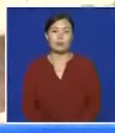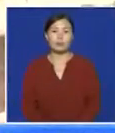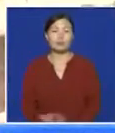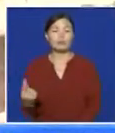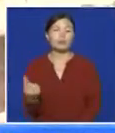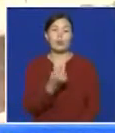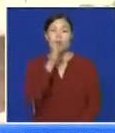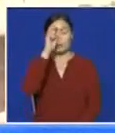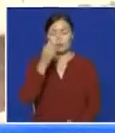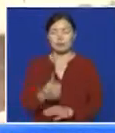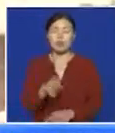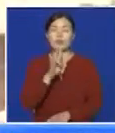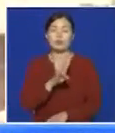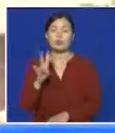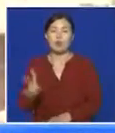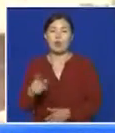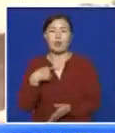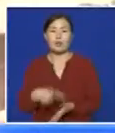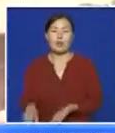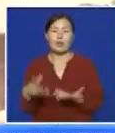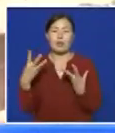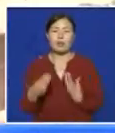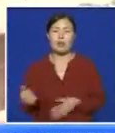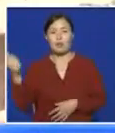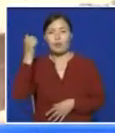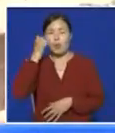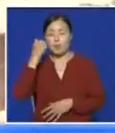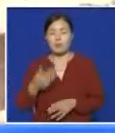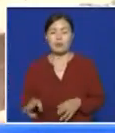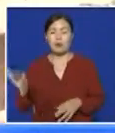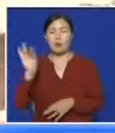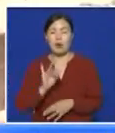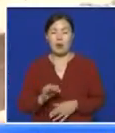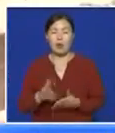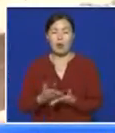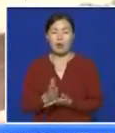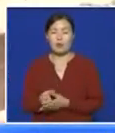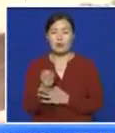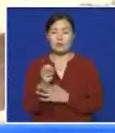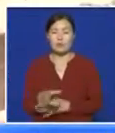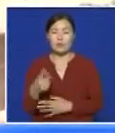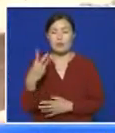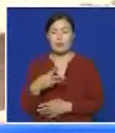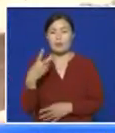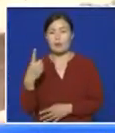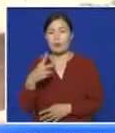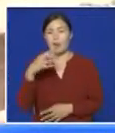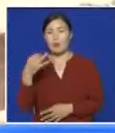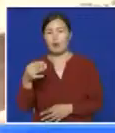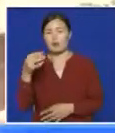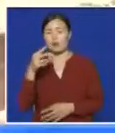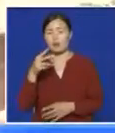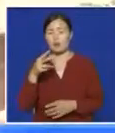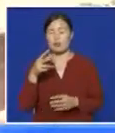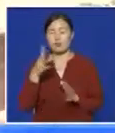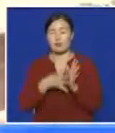Первый президент страны Нурсултан Назарбаев отметил День памяти жертв политических репрессий 31 мая 1997 года. В связи